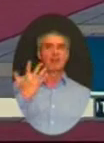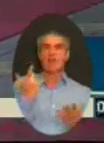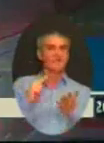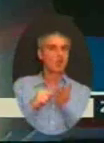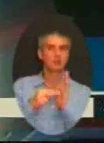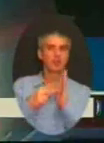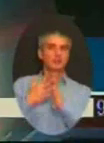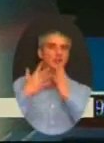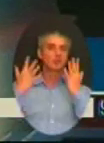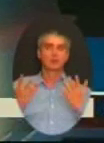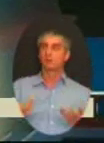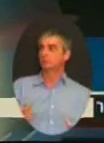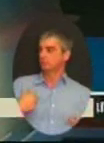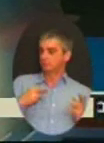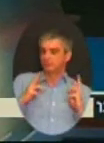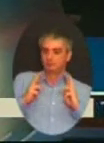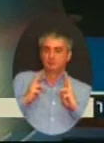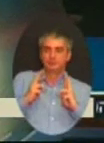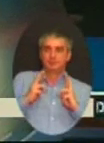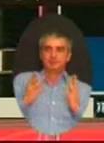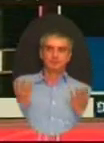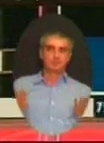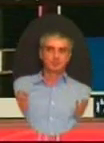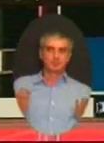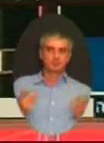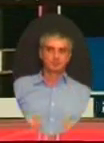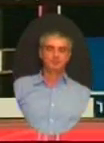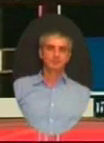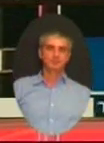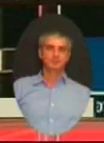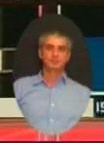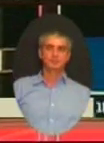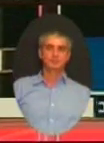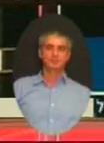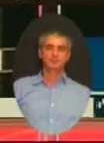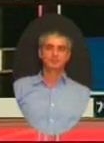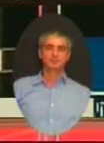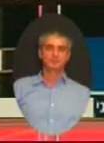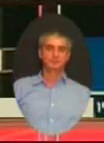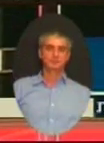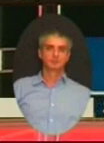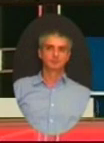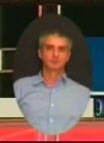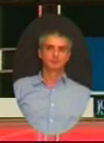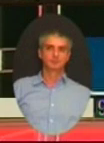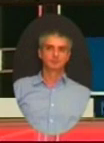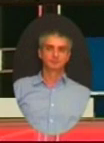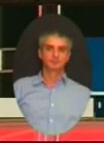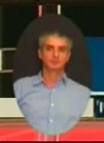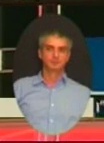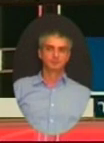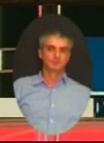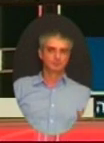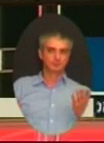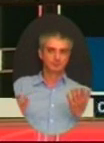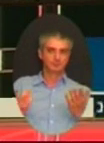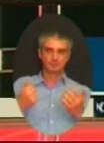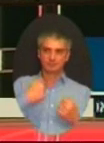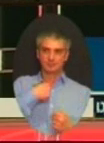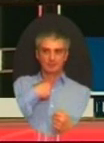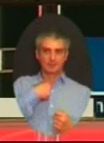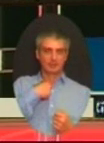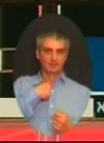התוכנית הגדולה? אני מקווה שזה איזשהו מאגר במקום, כי